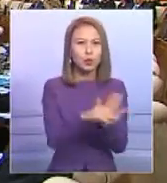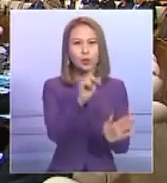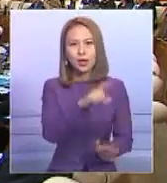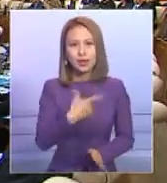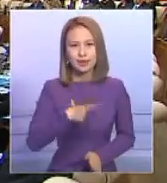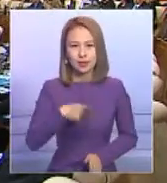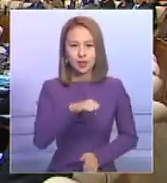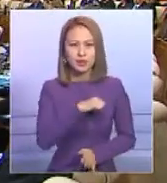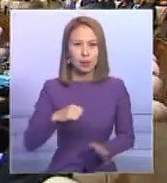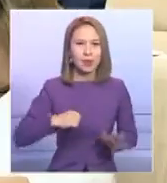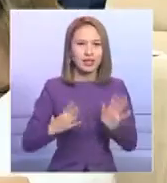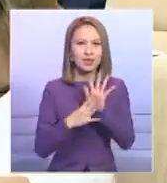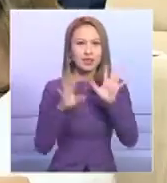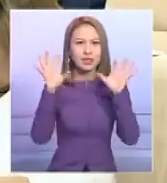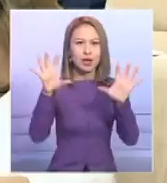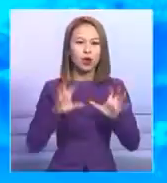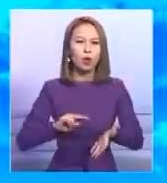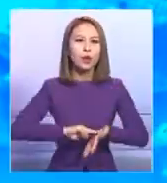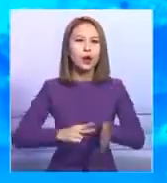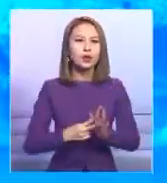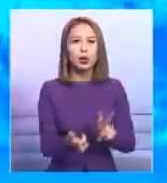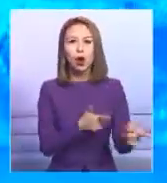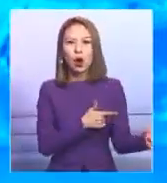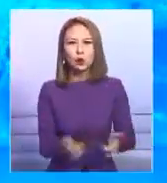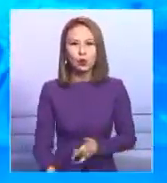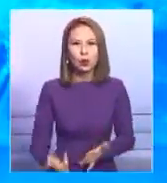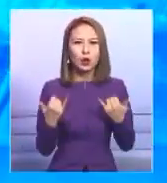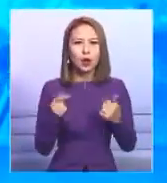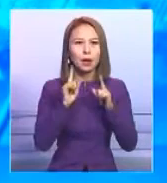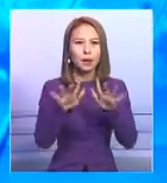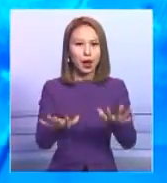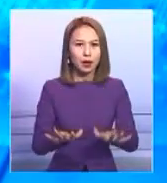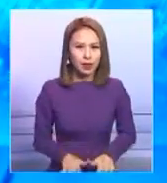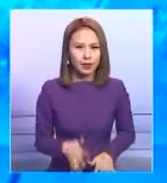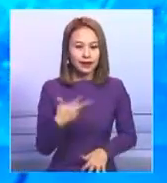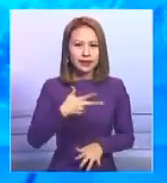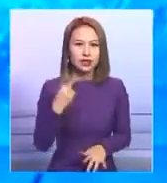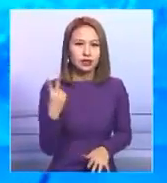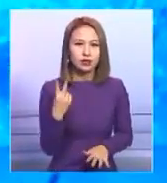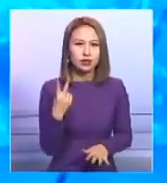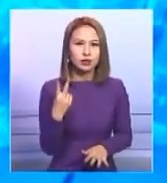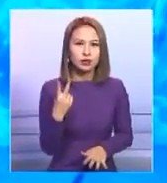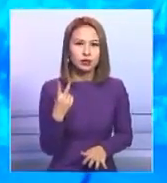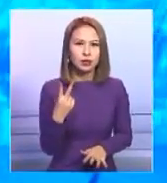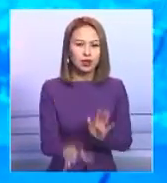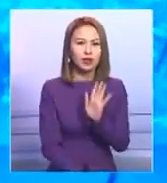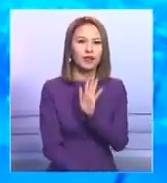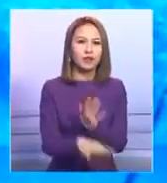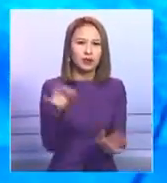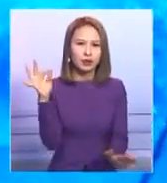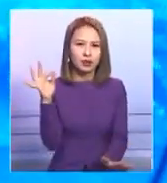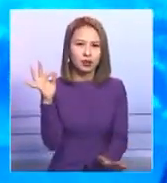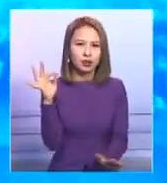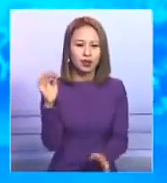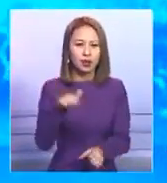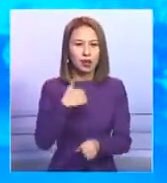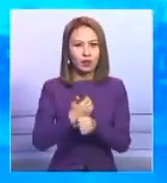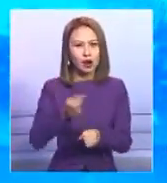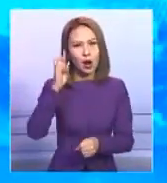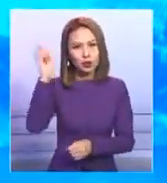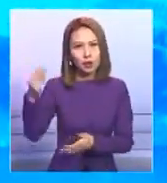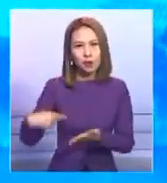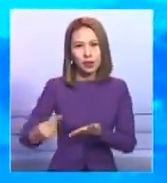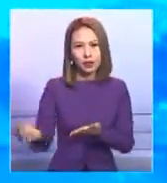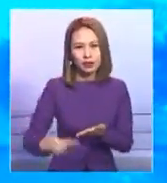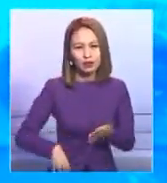депутаттардың өздері әзірлеген 9 заң жобасы бар. Бүгінде парламент қабылдаған заңдардың 32-сіне елбасы қол қойып,